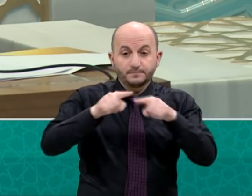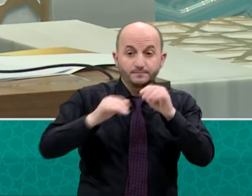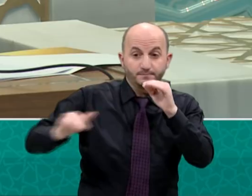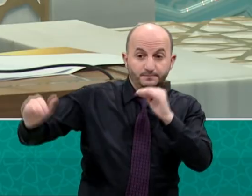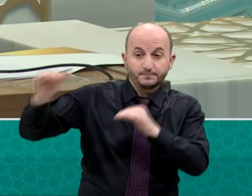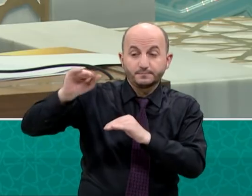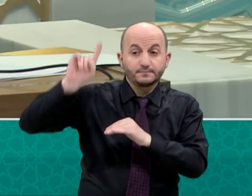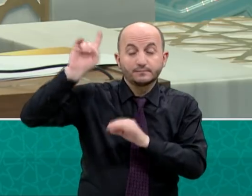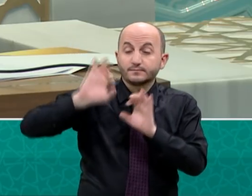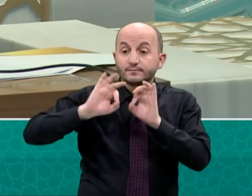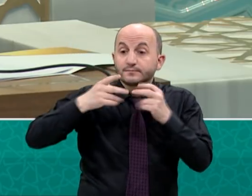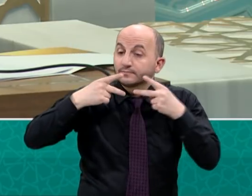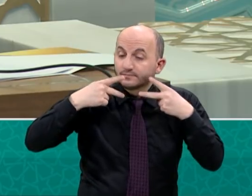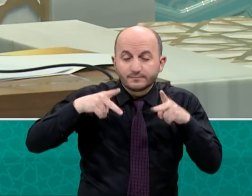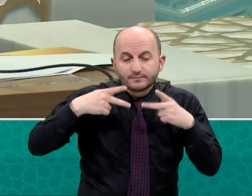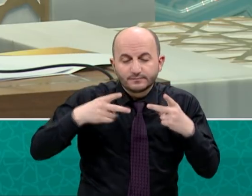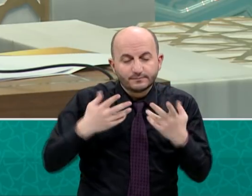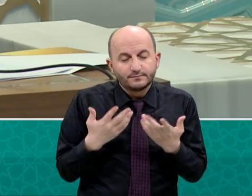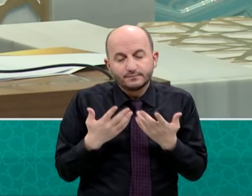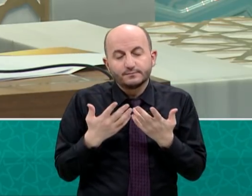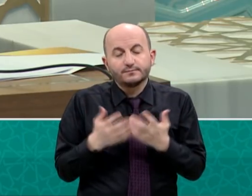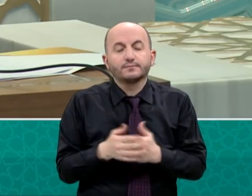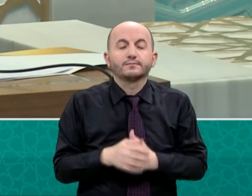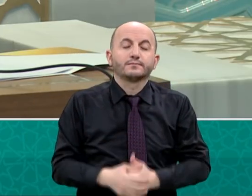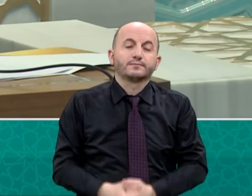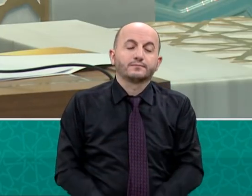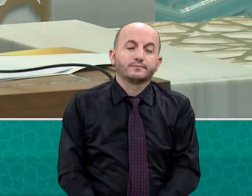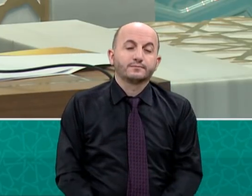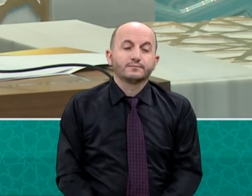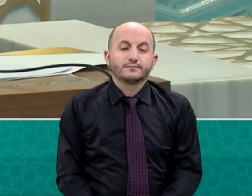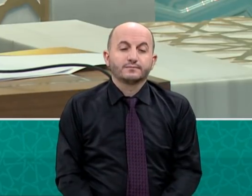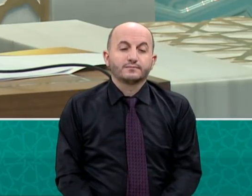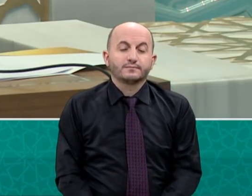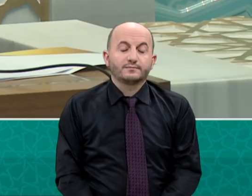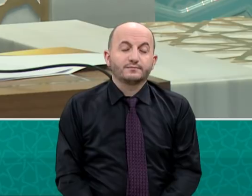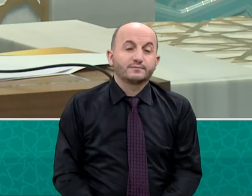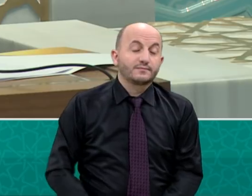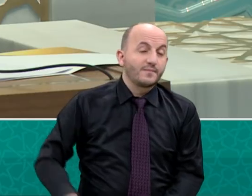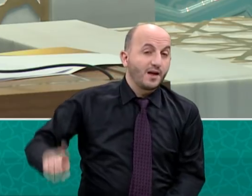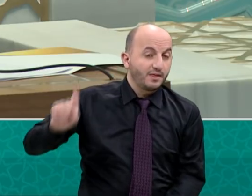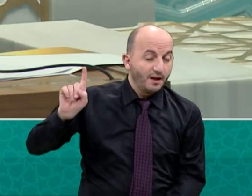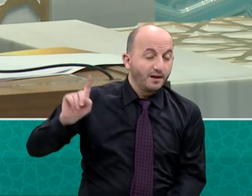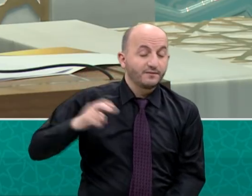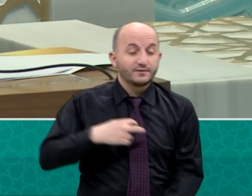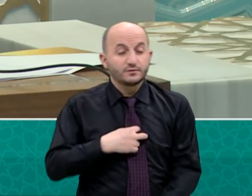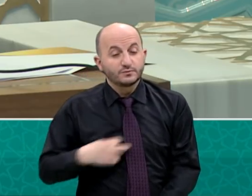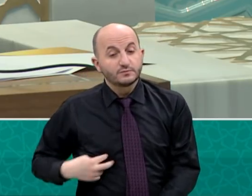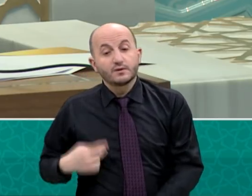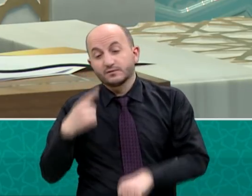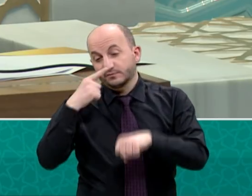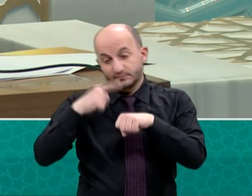Cenab-ı Hak nasıl tanımlıyor. Ulaike humus sıddikun. İşte Allah'a ve Resulüne iman